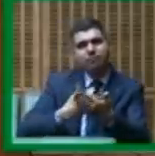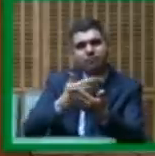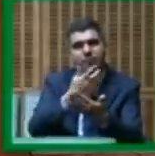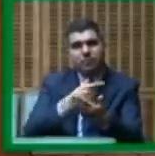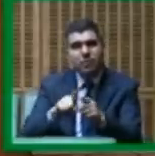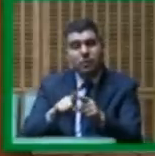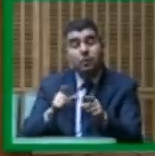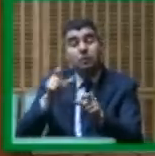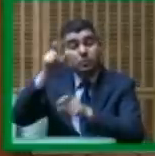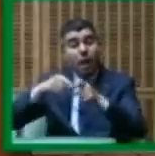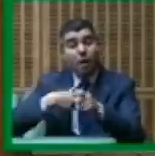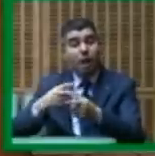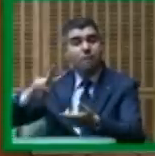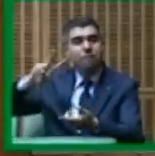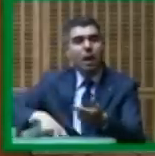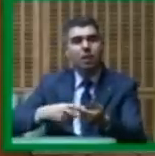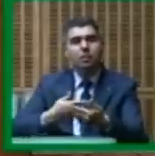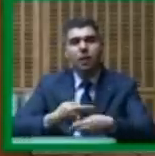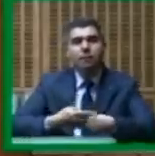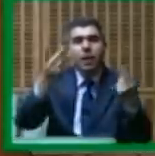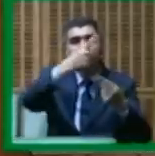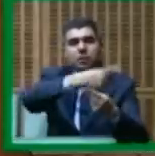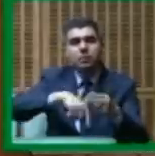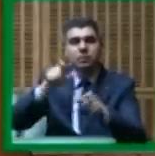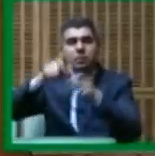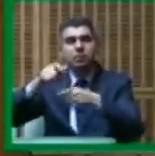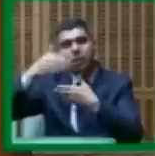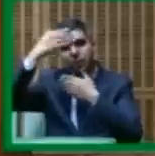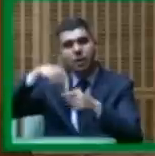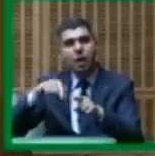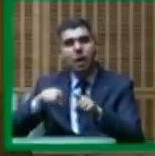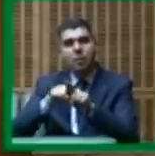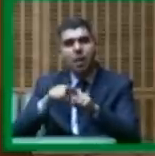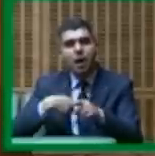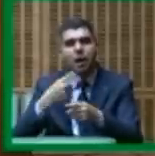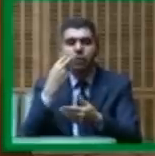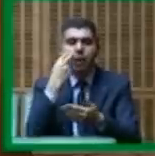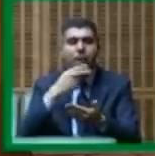باش يعرفوا يميزوا بين الغط والسمين. أنا اللي كنطلع على الطنجرة وعارف شنو فيها،